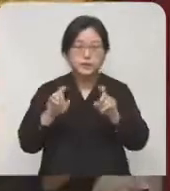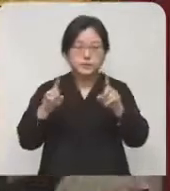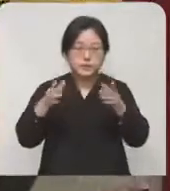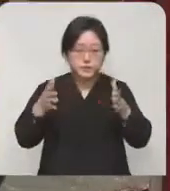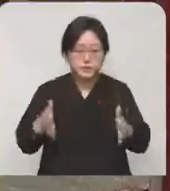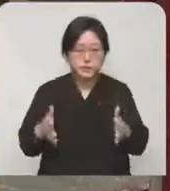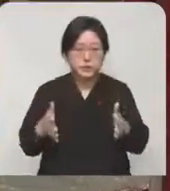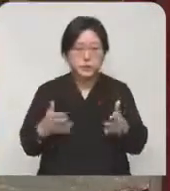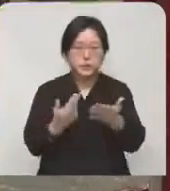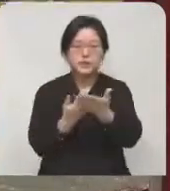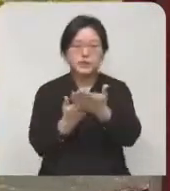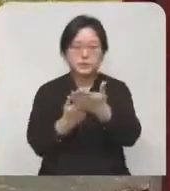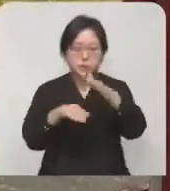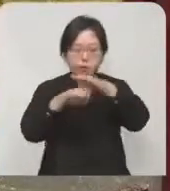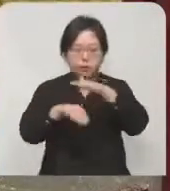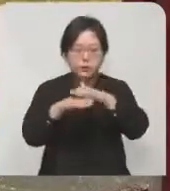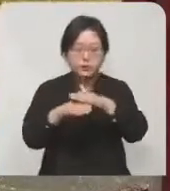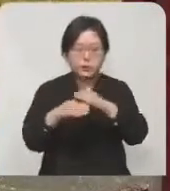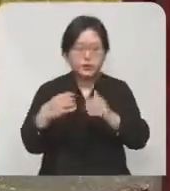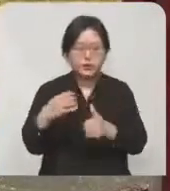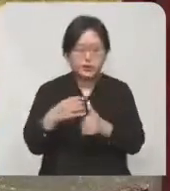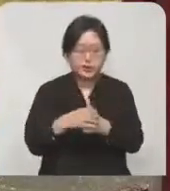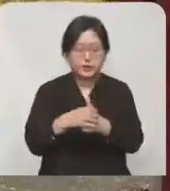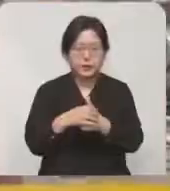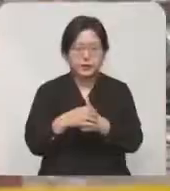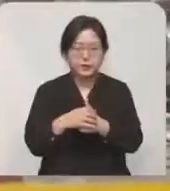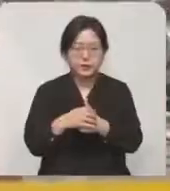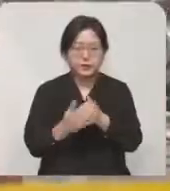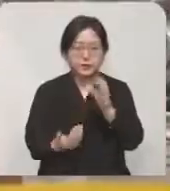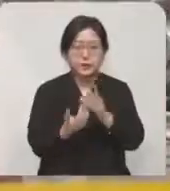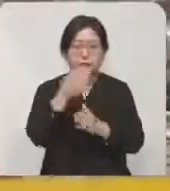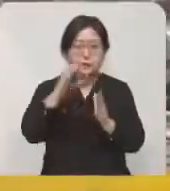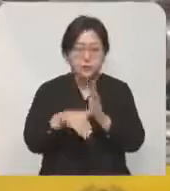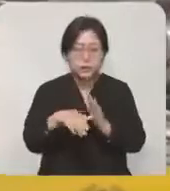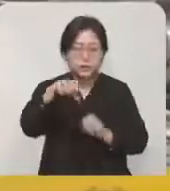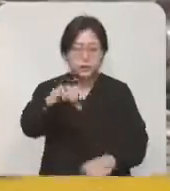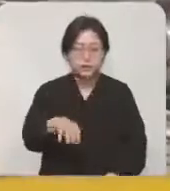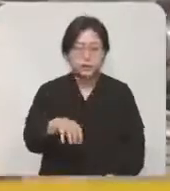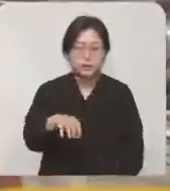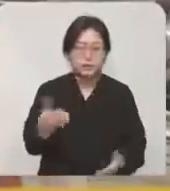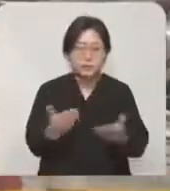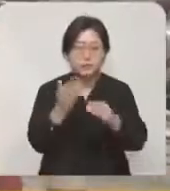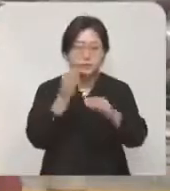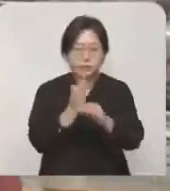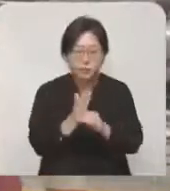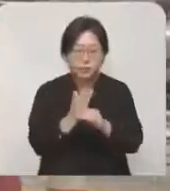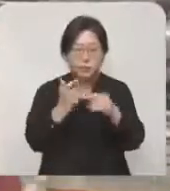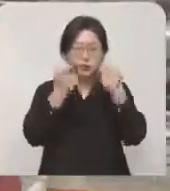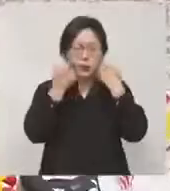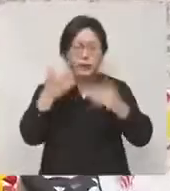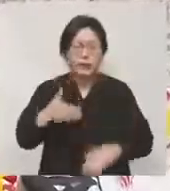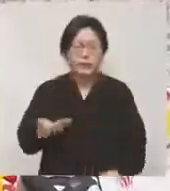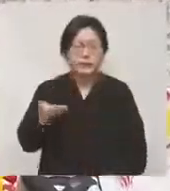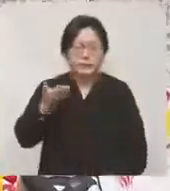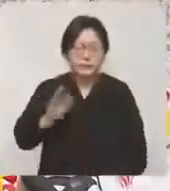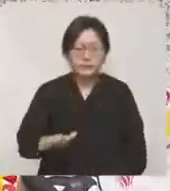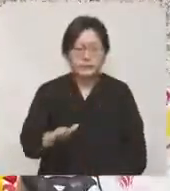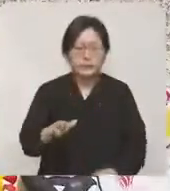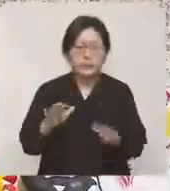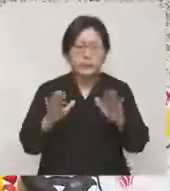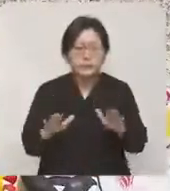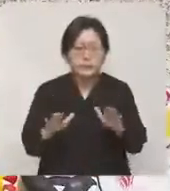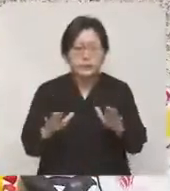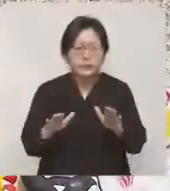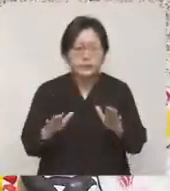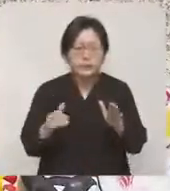사이에서 차후 공사 등을 맡은 것으로 알려졌는데요 이 사고 당시 현장에서 업무 중 했는지는 확인되지 않고 있지만 현재까지